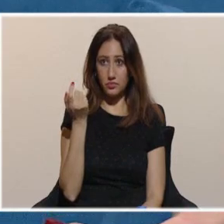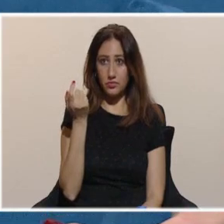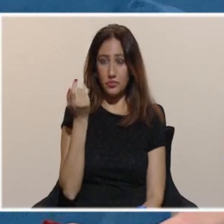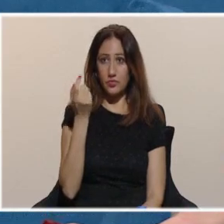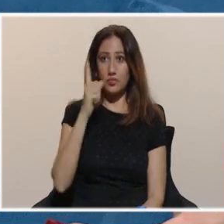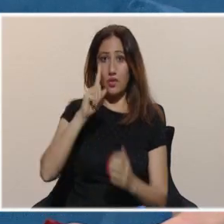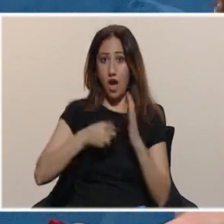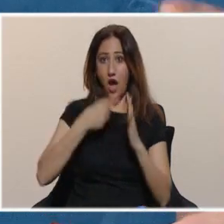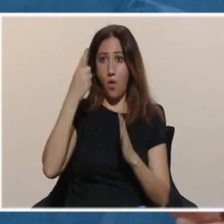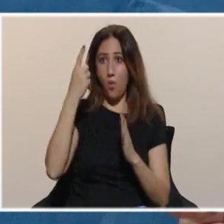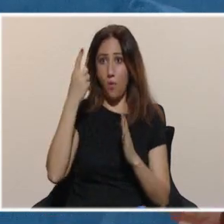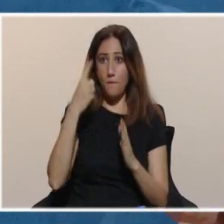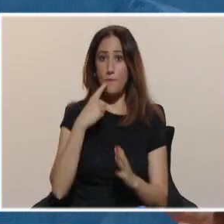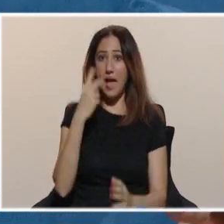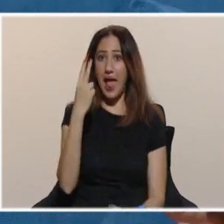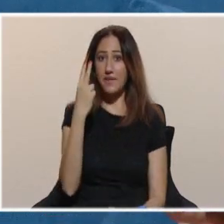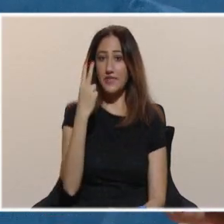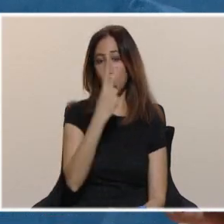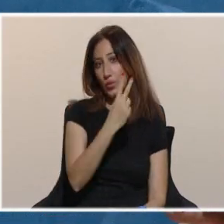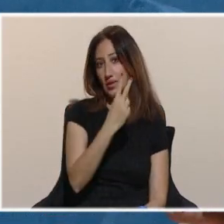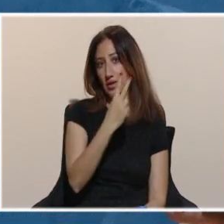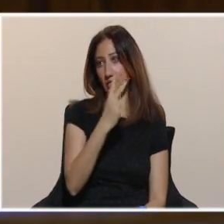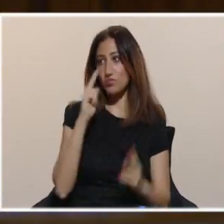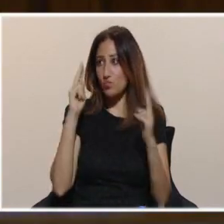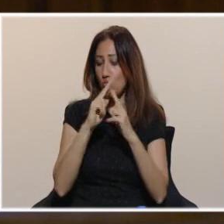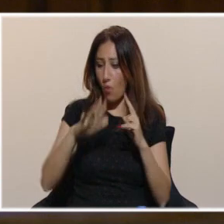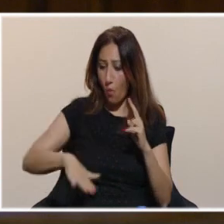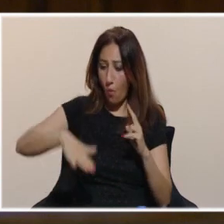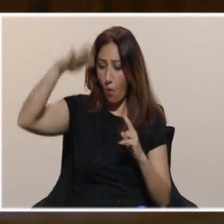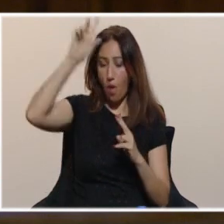حياتي 2002 بس بس.